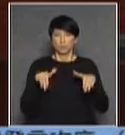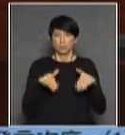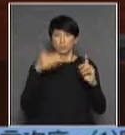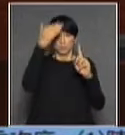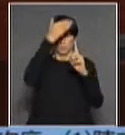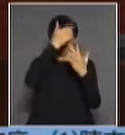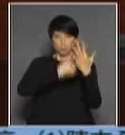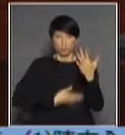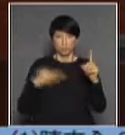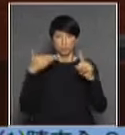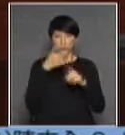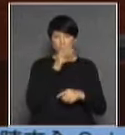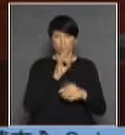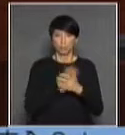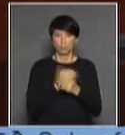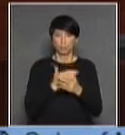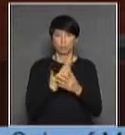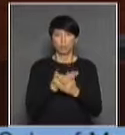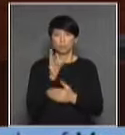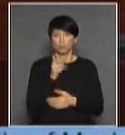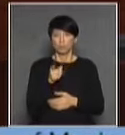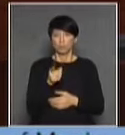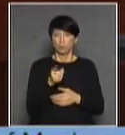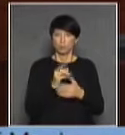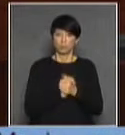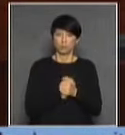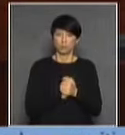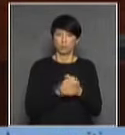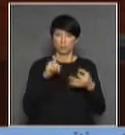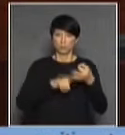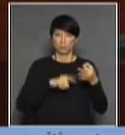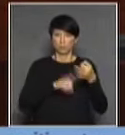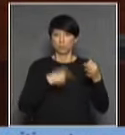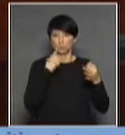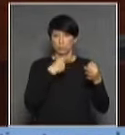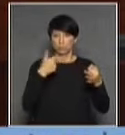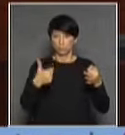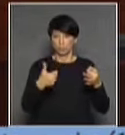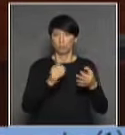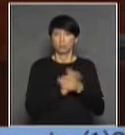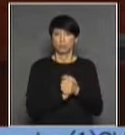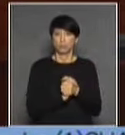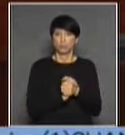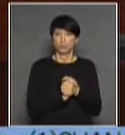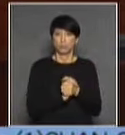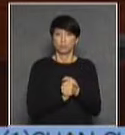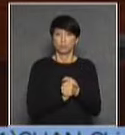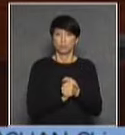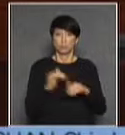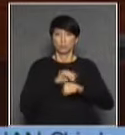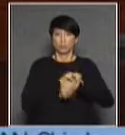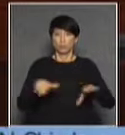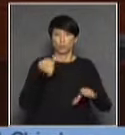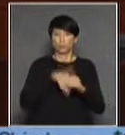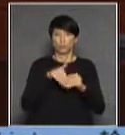即是很多时候的东西呢就恩爱成恨，很多时候的东西呢就名就讲是好的。好像你讲这个什么普选其实是假普